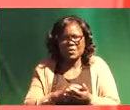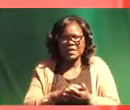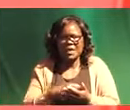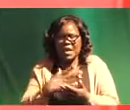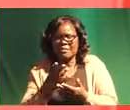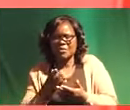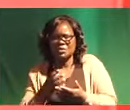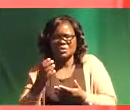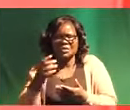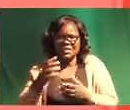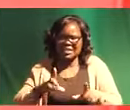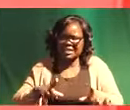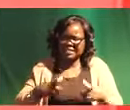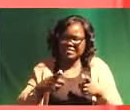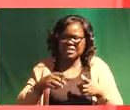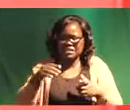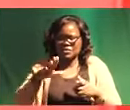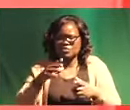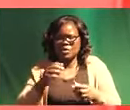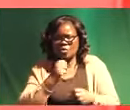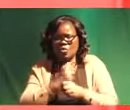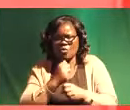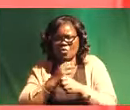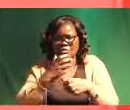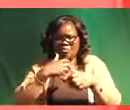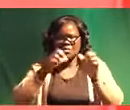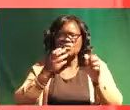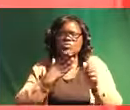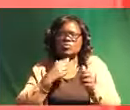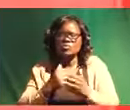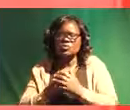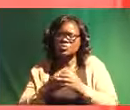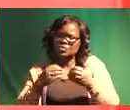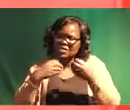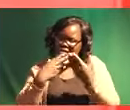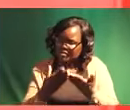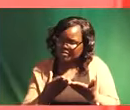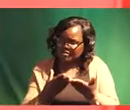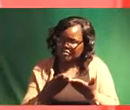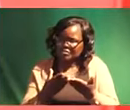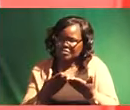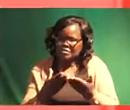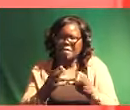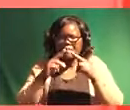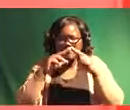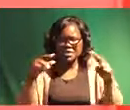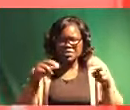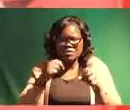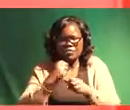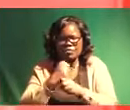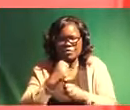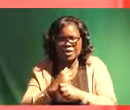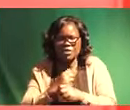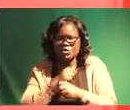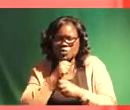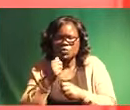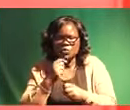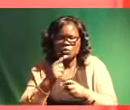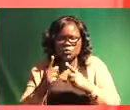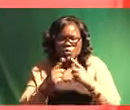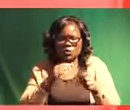of living, hiyo ni kazi yako rais, na tunataka kutukupea amani ya kuendesha hiyo kazi. Sitaki niseme zaidi ya